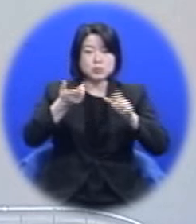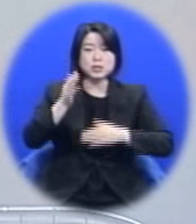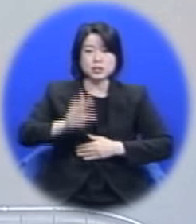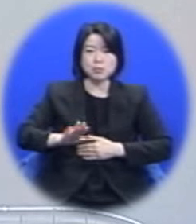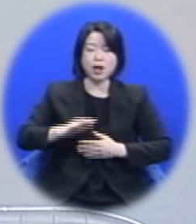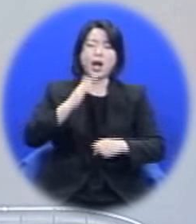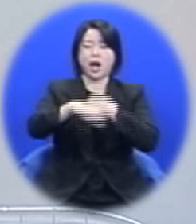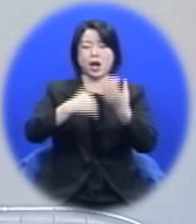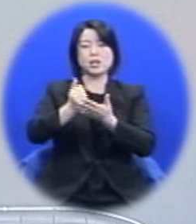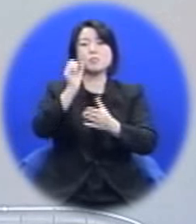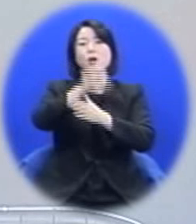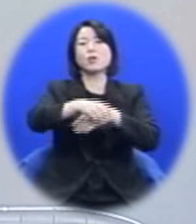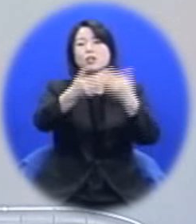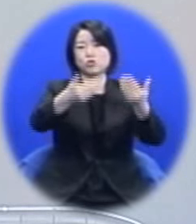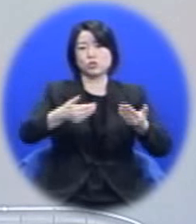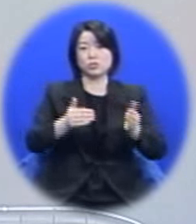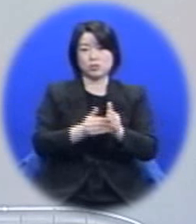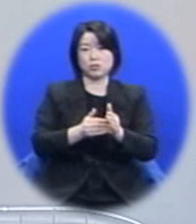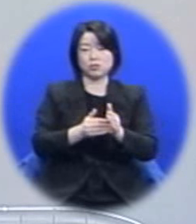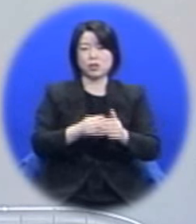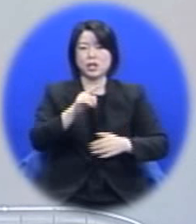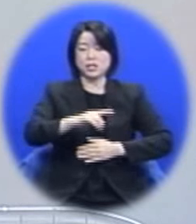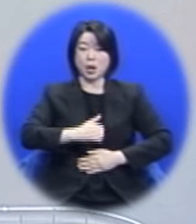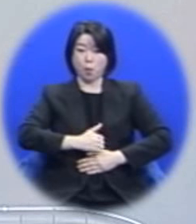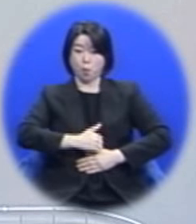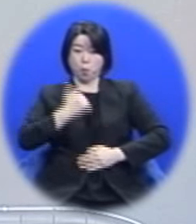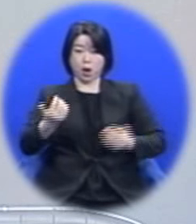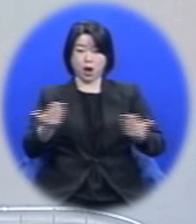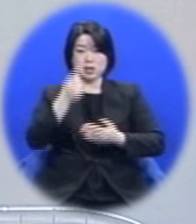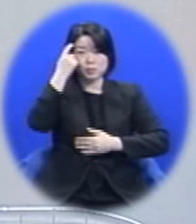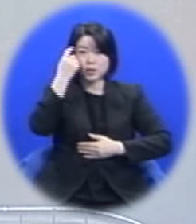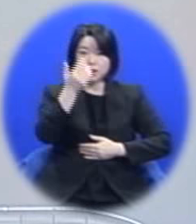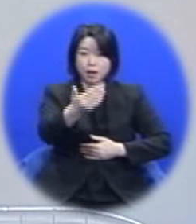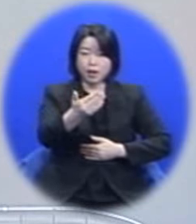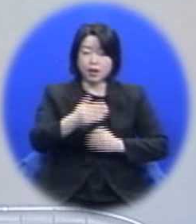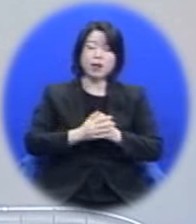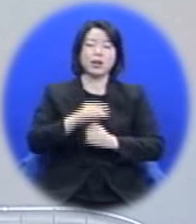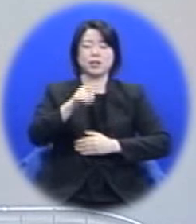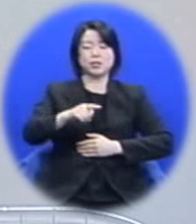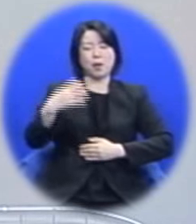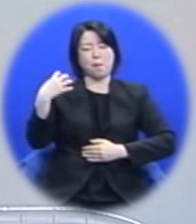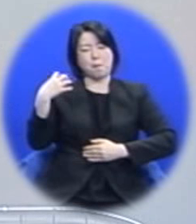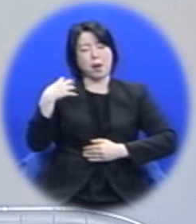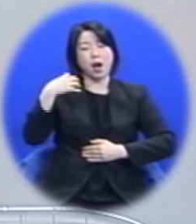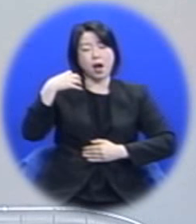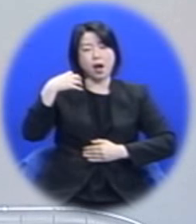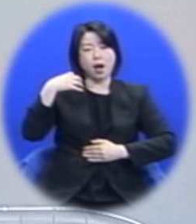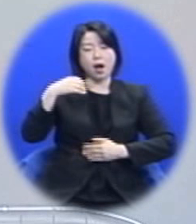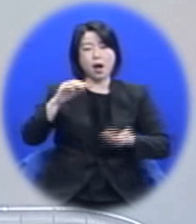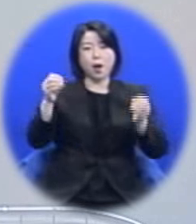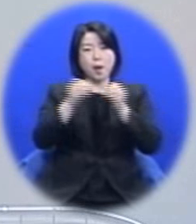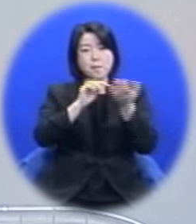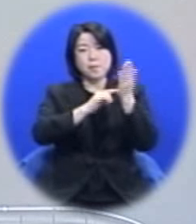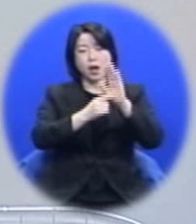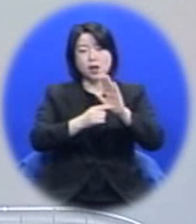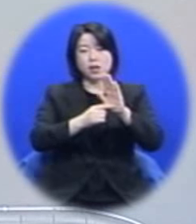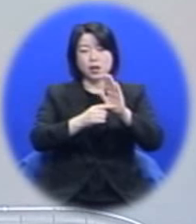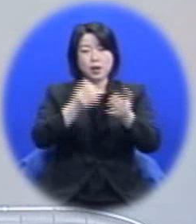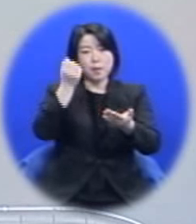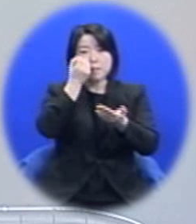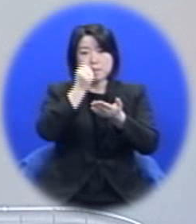거예요. 이것이 화날 일입니까? 이게 부담스럽다는 표현이